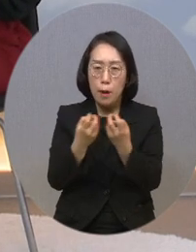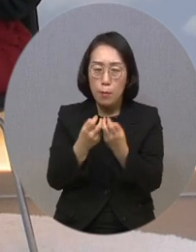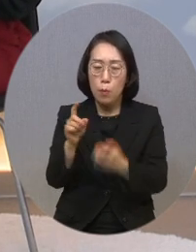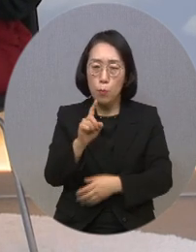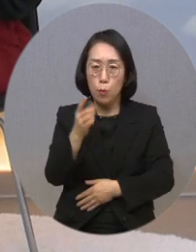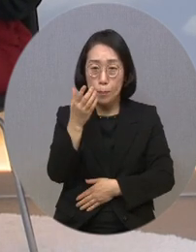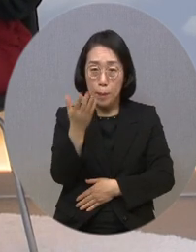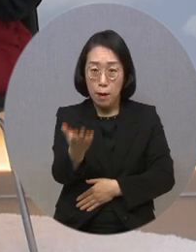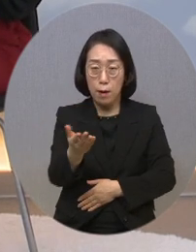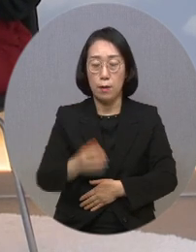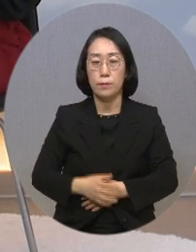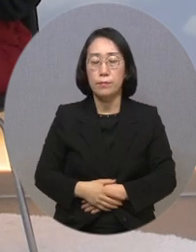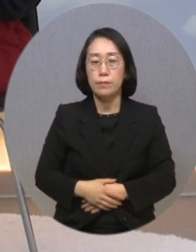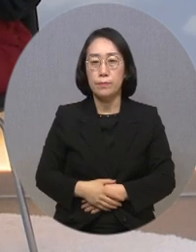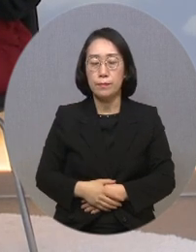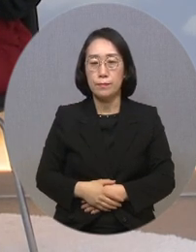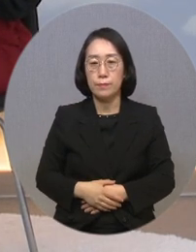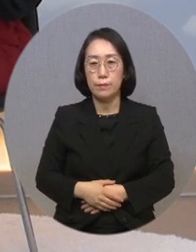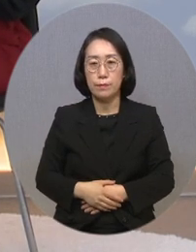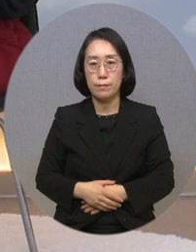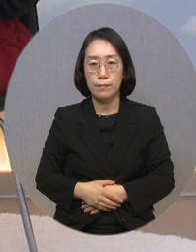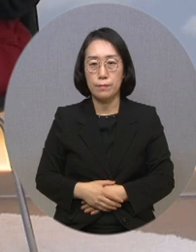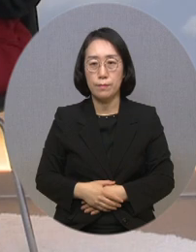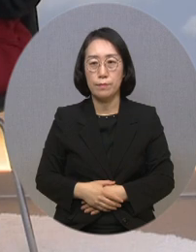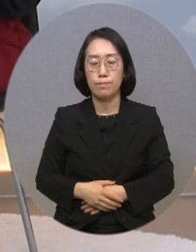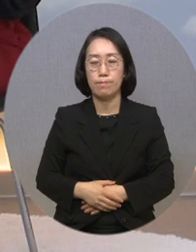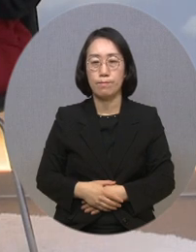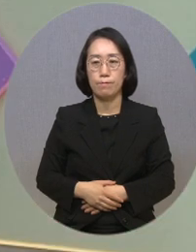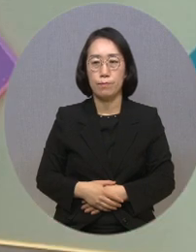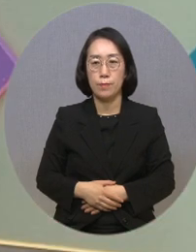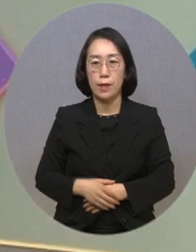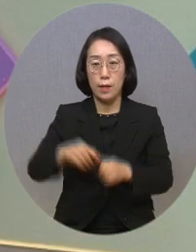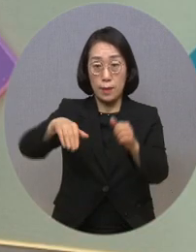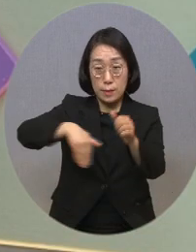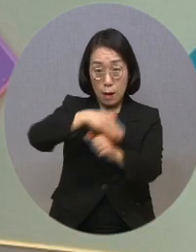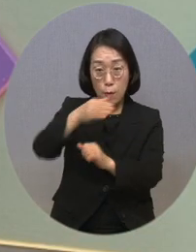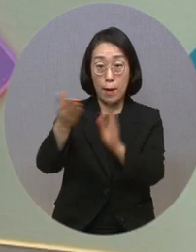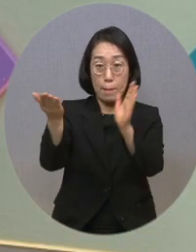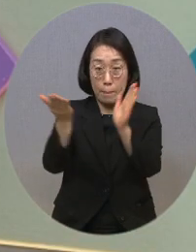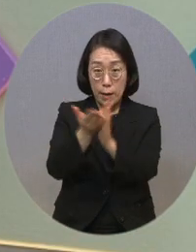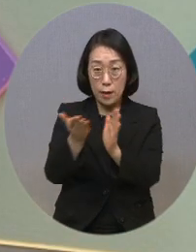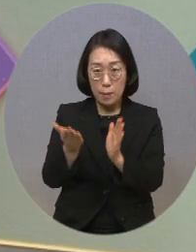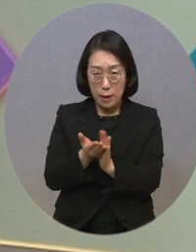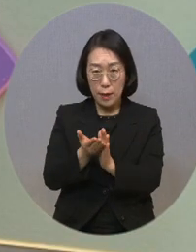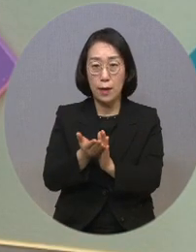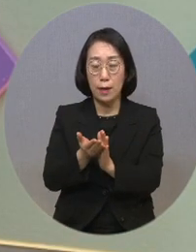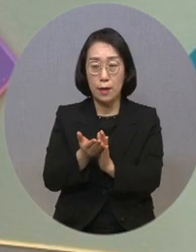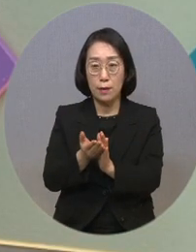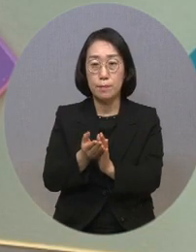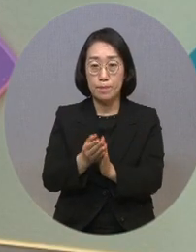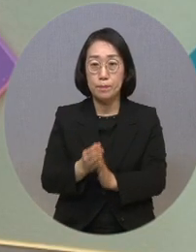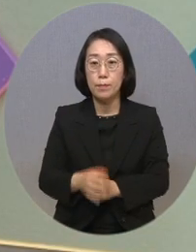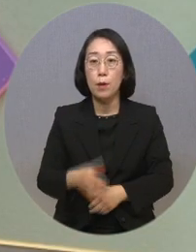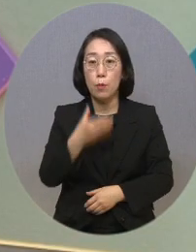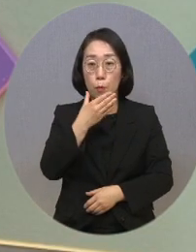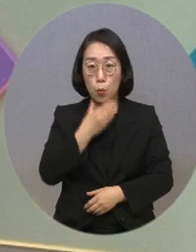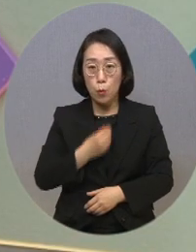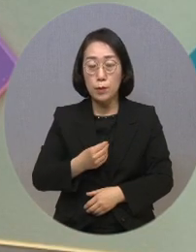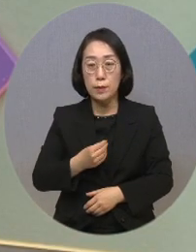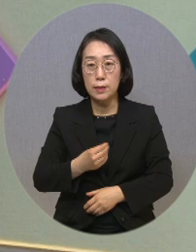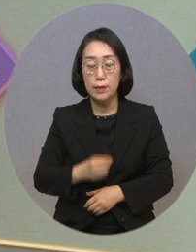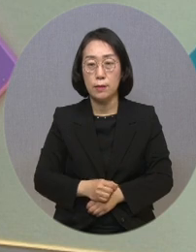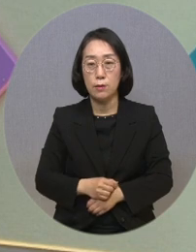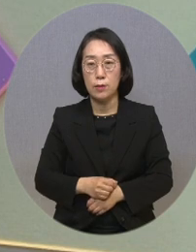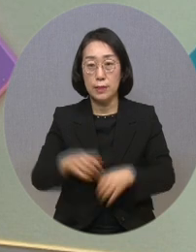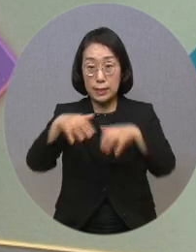이제 선별적 맞춤형 복지 체계로 이렇게 우리나라가 진행이 되어 왔었거든요.